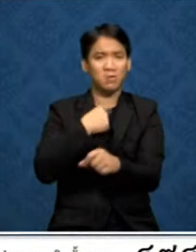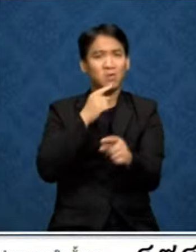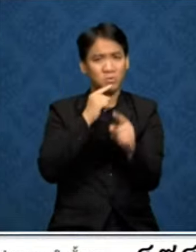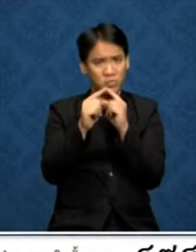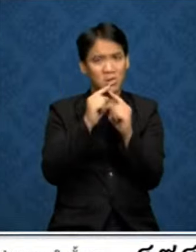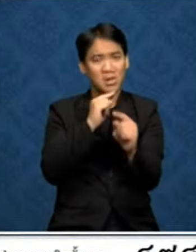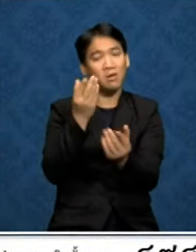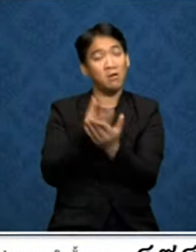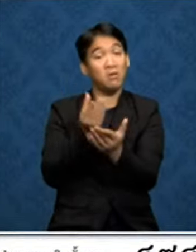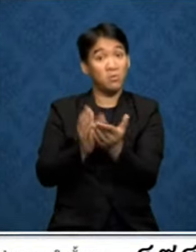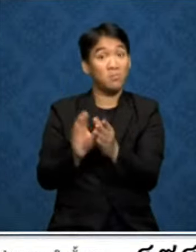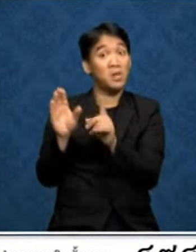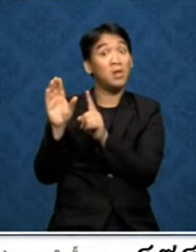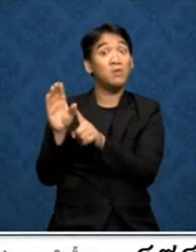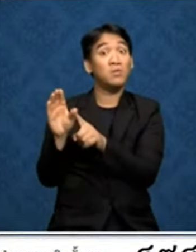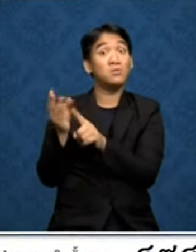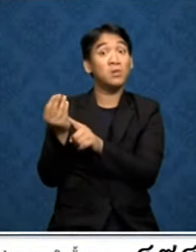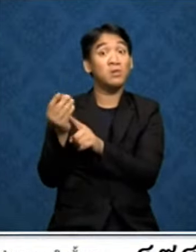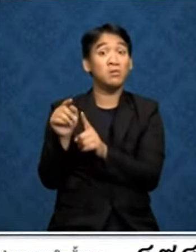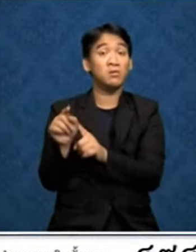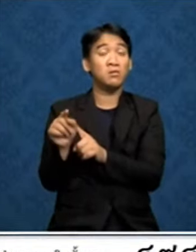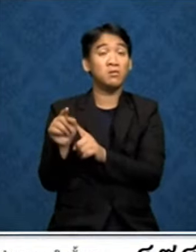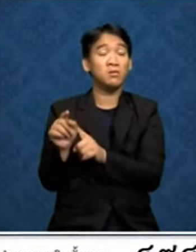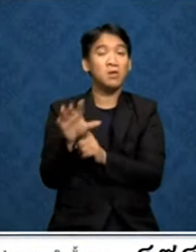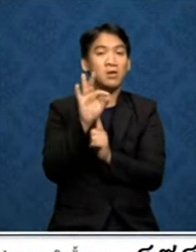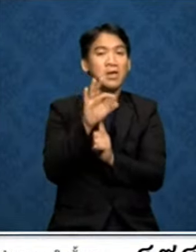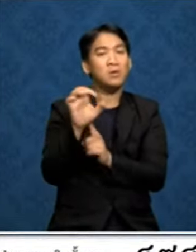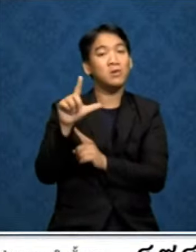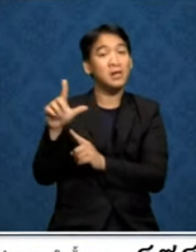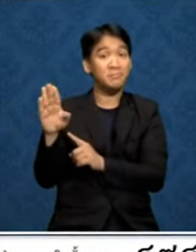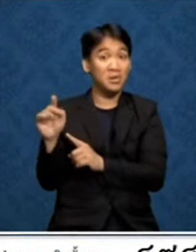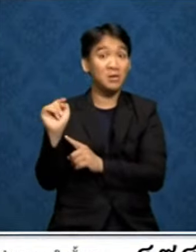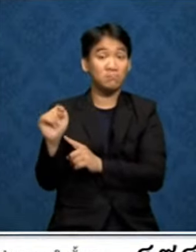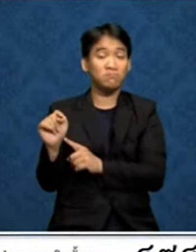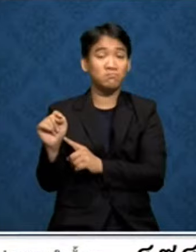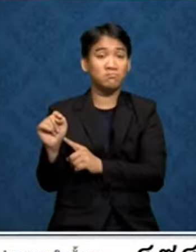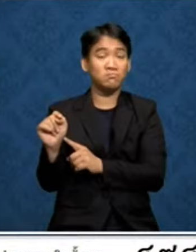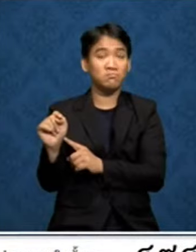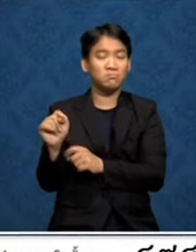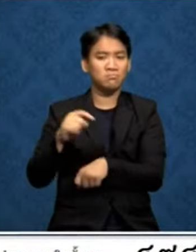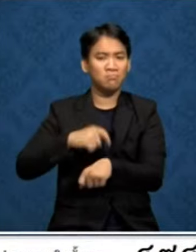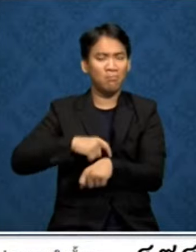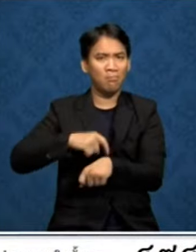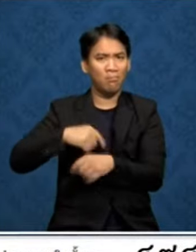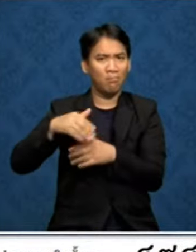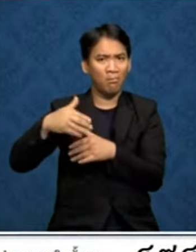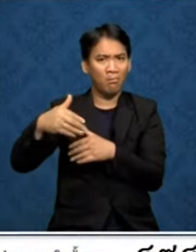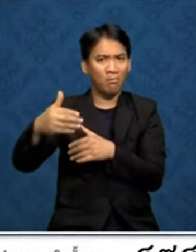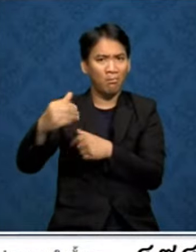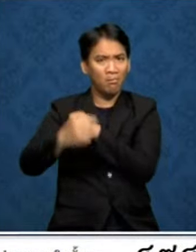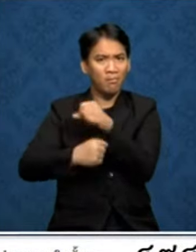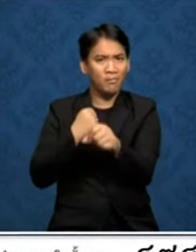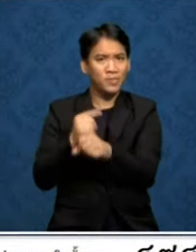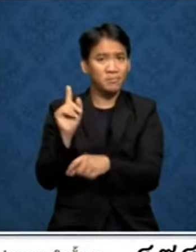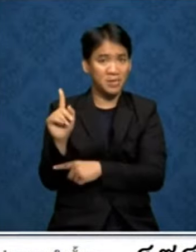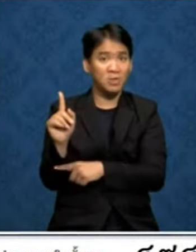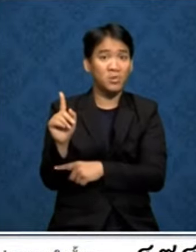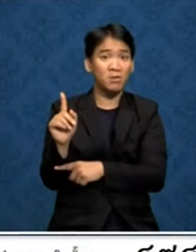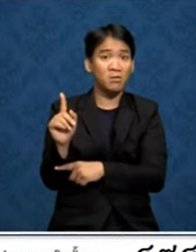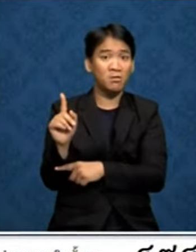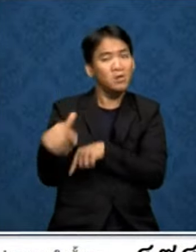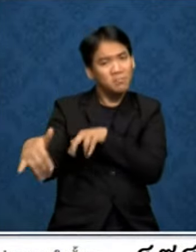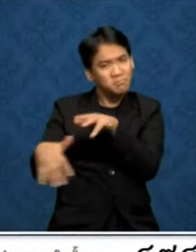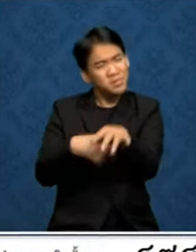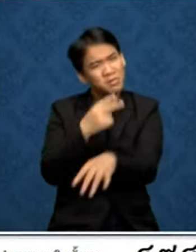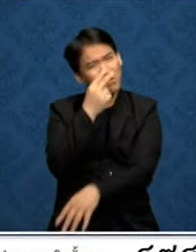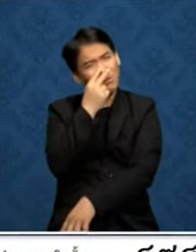จดสนงบปมาณแล้วจำนวนทั้งสิ้นกวา 900 ล้านบาทแต่เวลาร่งเลยผ่านไปแล้ว 1 ปีค่ะพี่น้ประชาชนก็ติดตาม